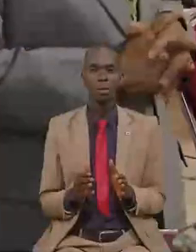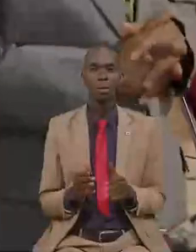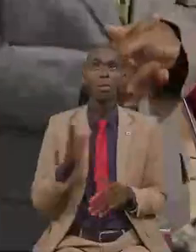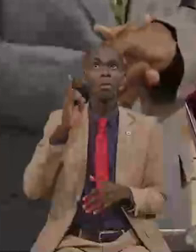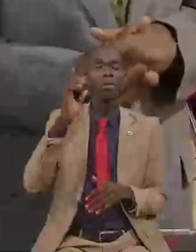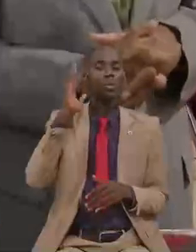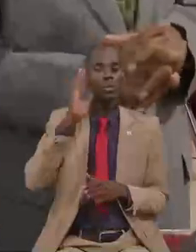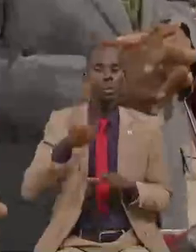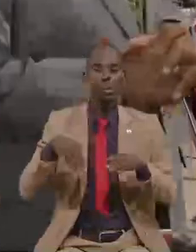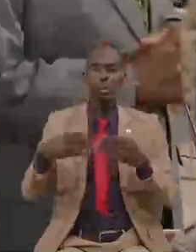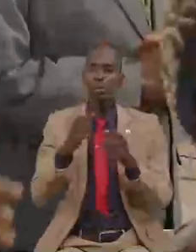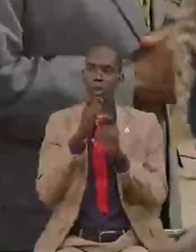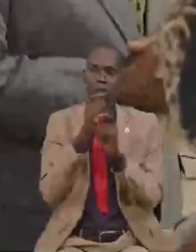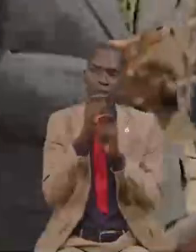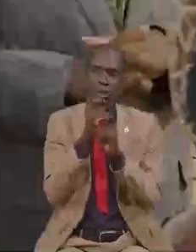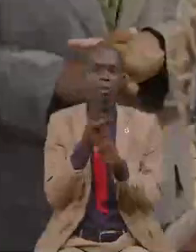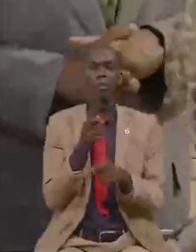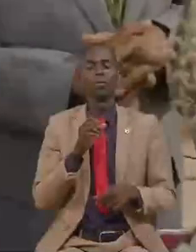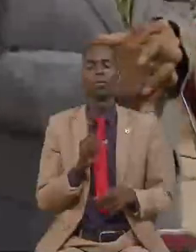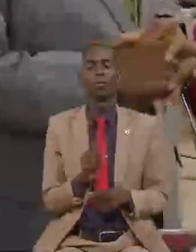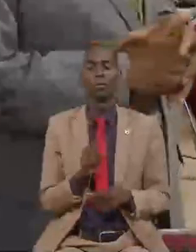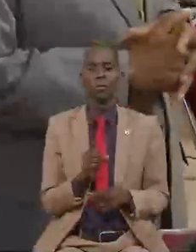te fera des dons